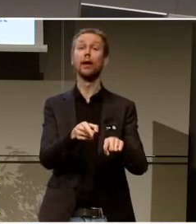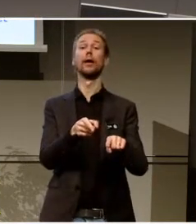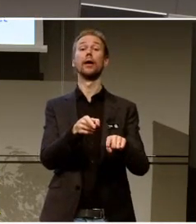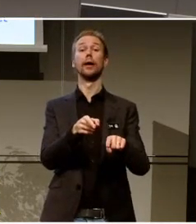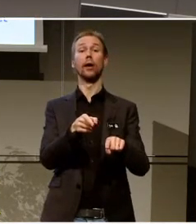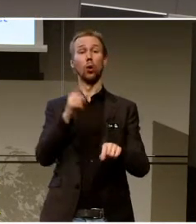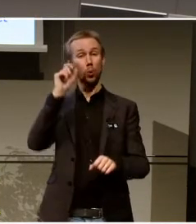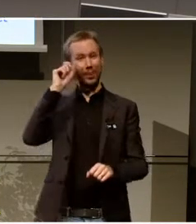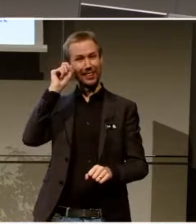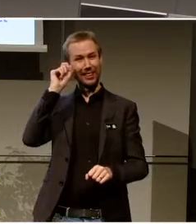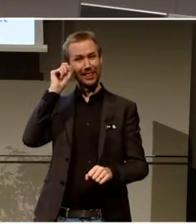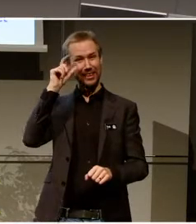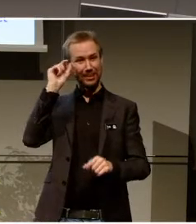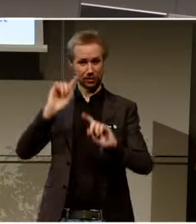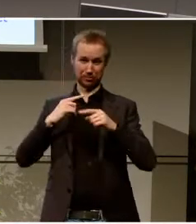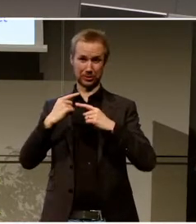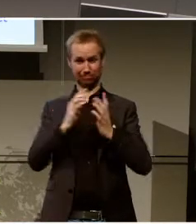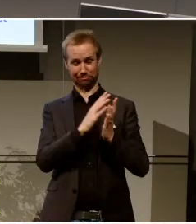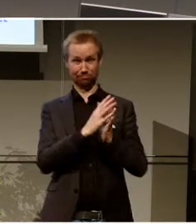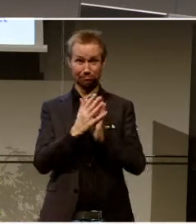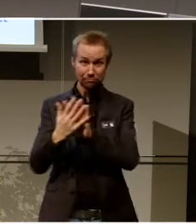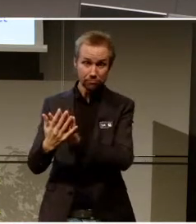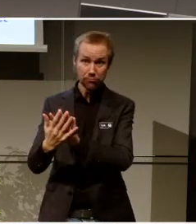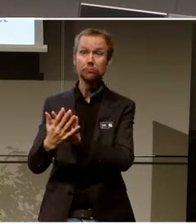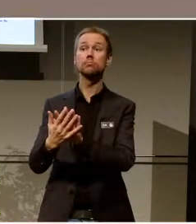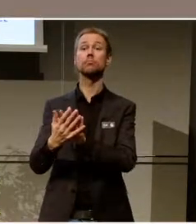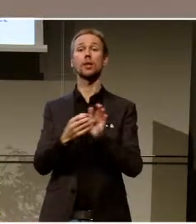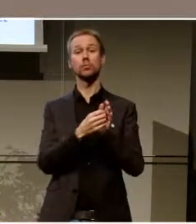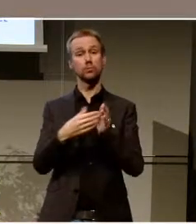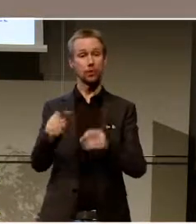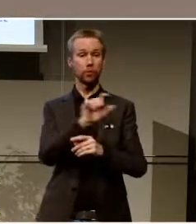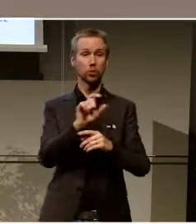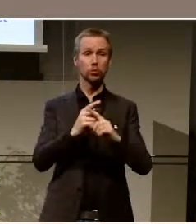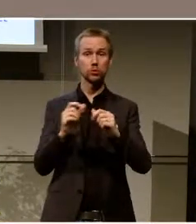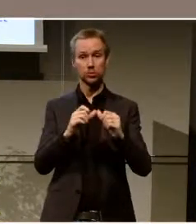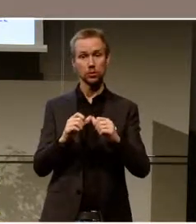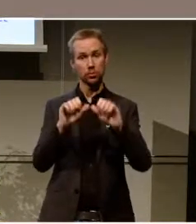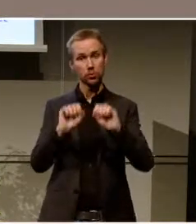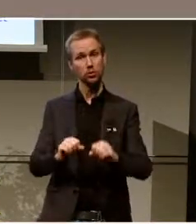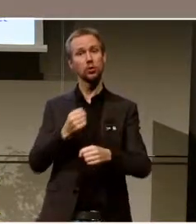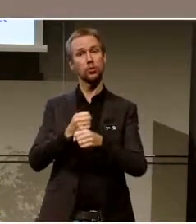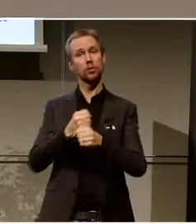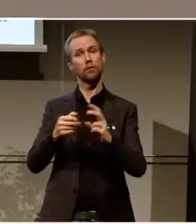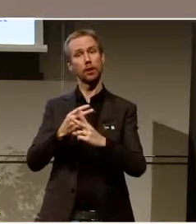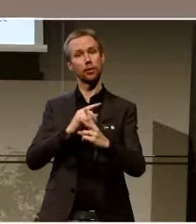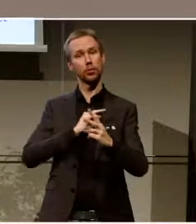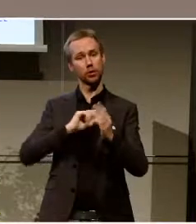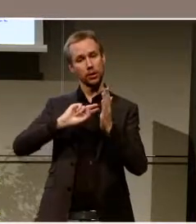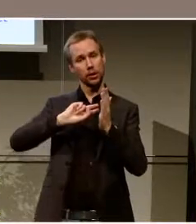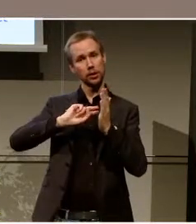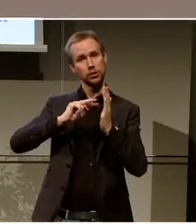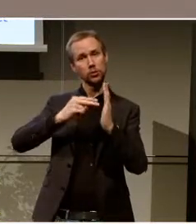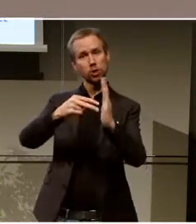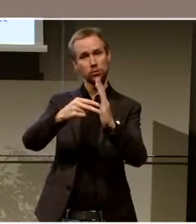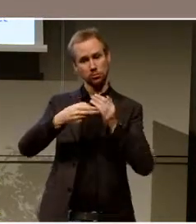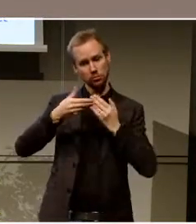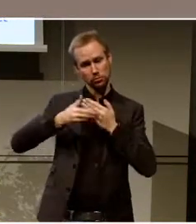Digitaliseringen gör också att företag och organisationer måste arbeta mer systematiskt med